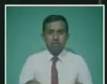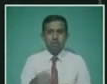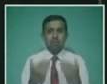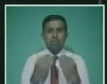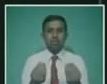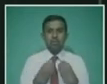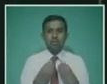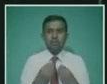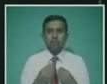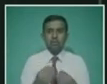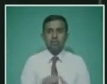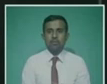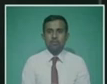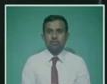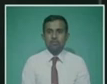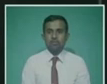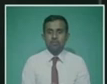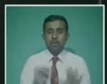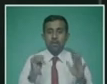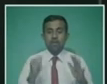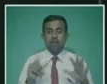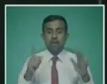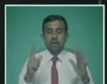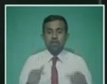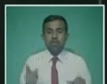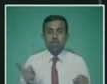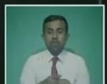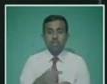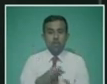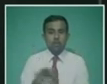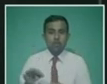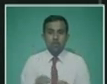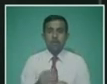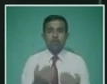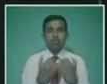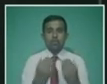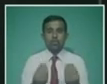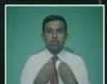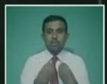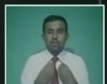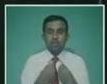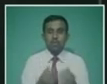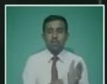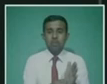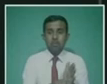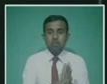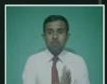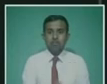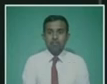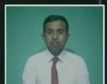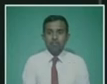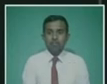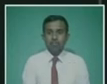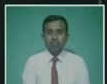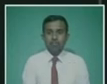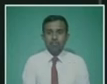දෙනවා හැම කෙනාම එහෙම 60,000 මරපියොන් අපිට ප්‍රජාතන්ත්‍රවාදය ගැන උගන්වනවා. මේ මරවරේ ආරක්ෂා කරගන්න ඔබතුමා පිළිතුරු දෙන්න කිව්වොත්